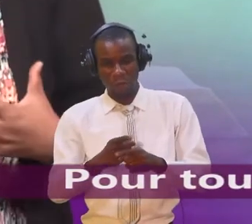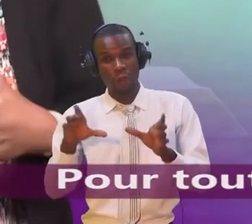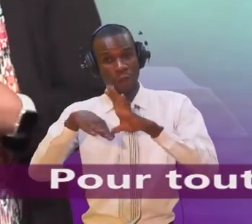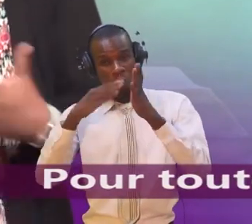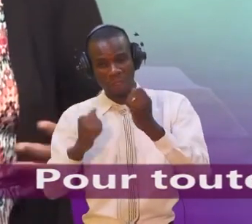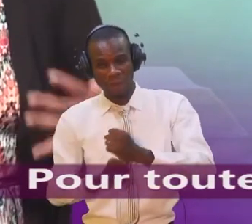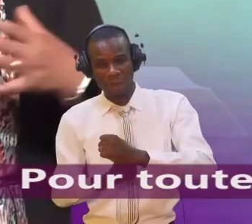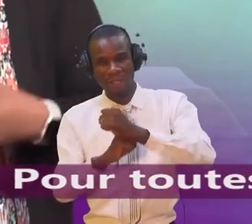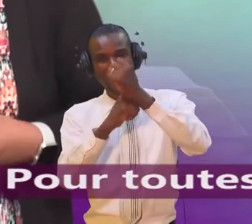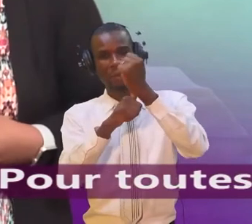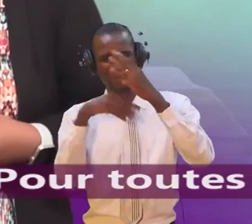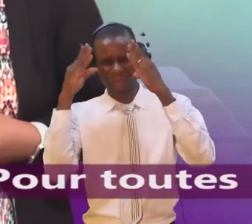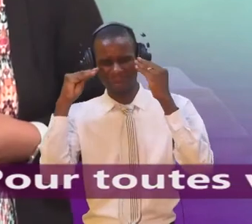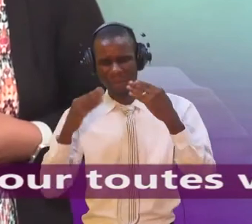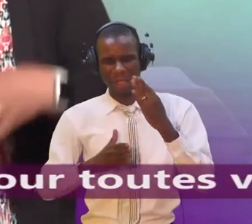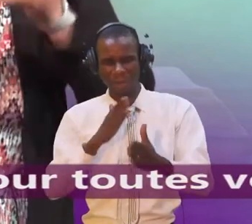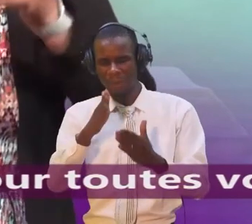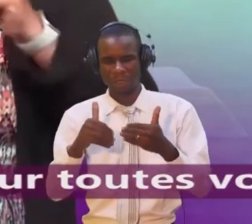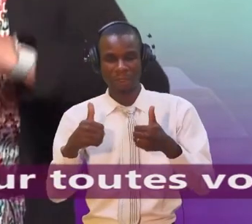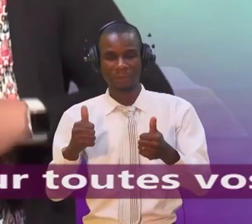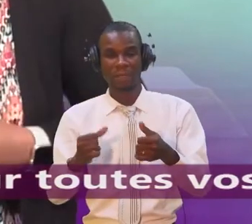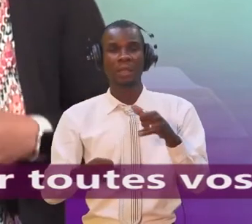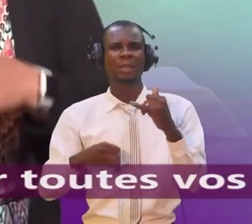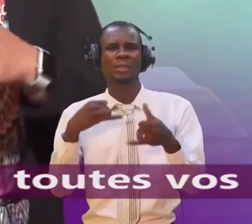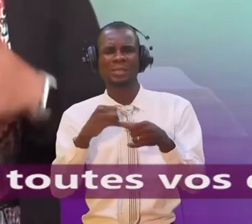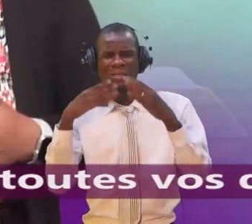tumsaidie kwamba atatue shida zake.